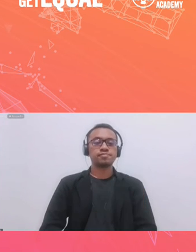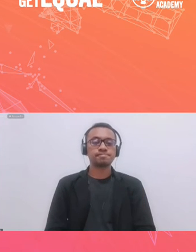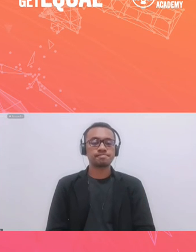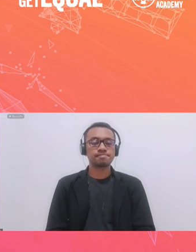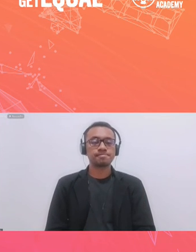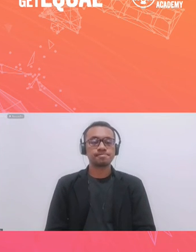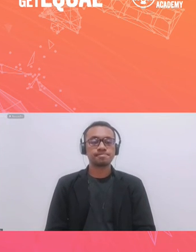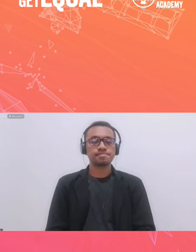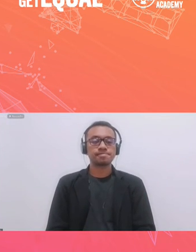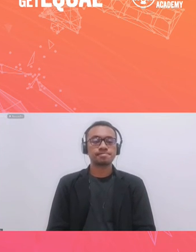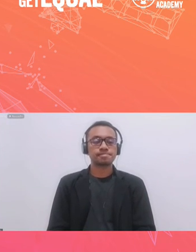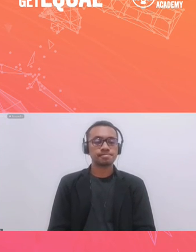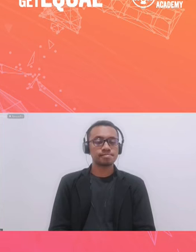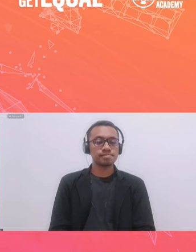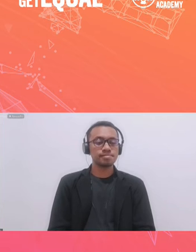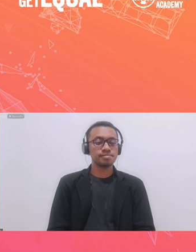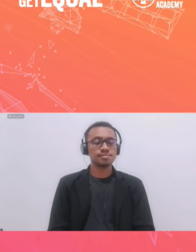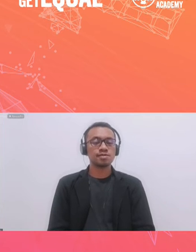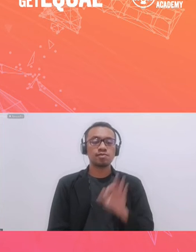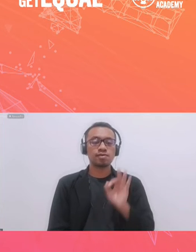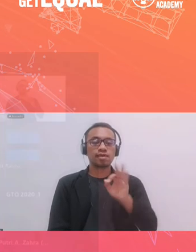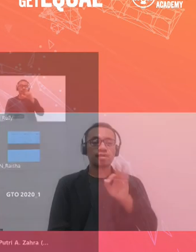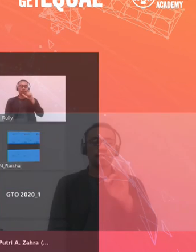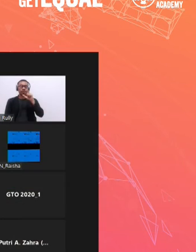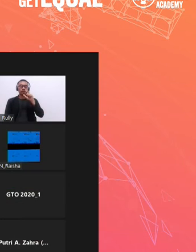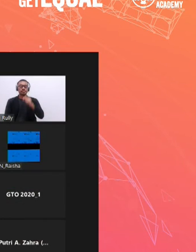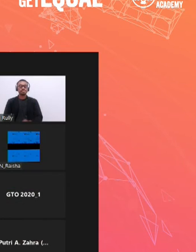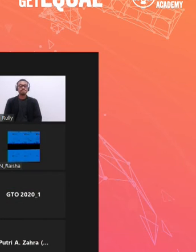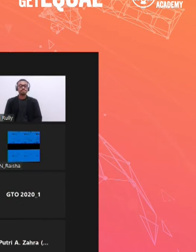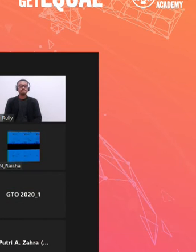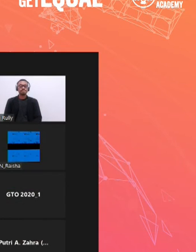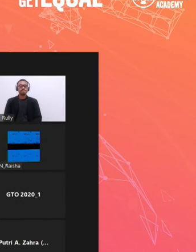Oke. Saya akan berbentuk pimpin.